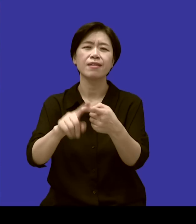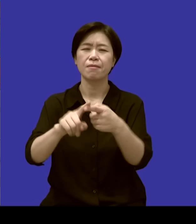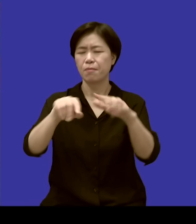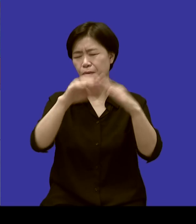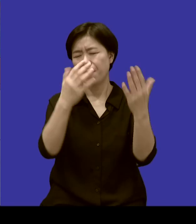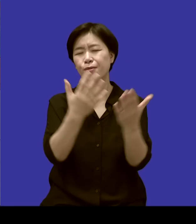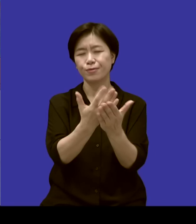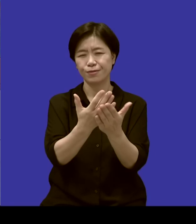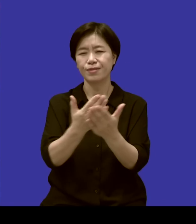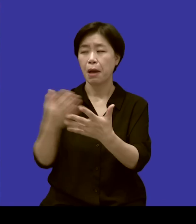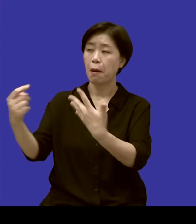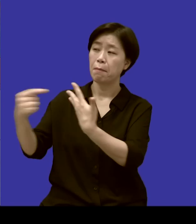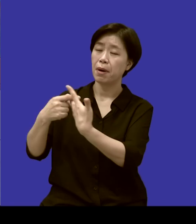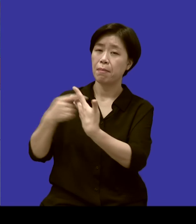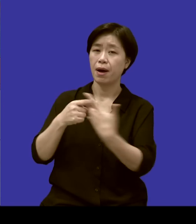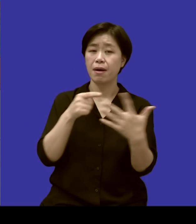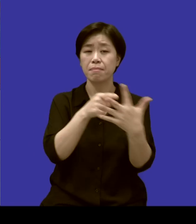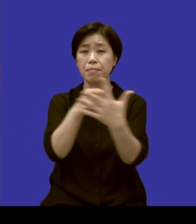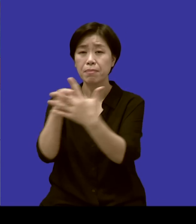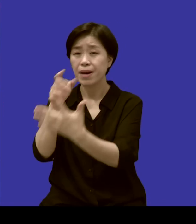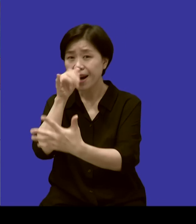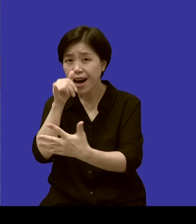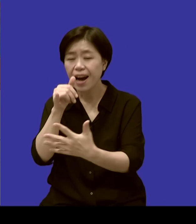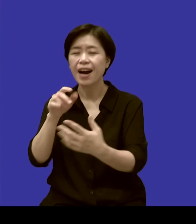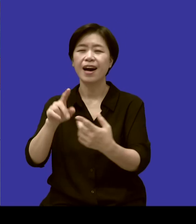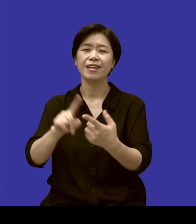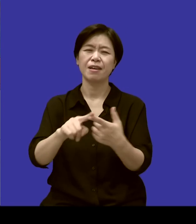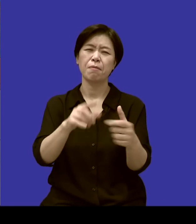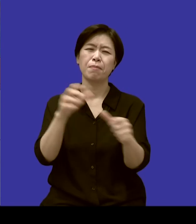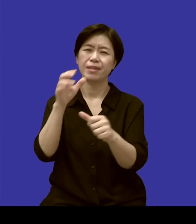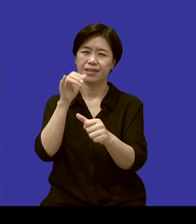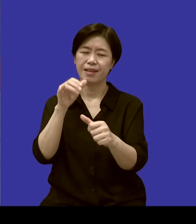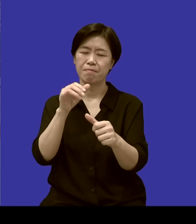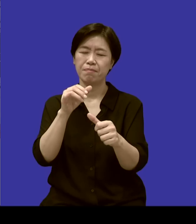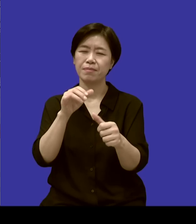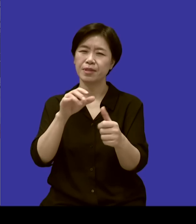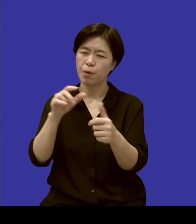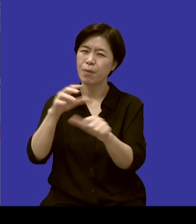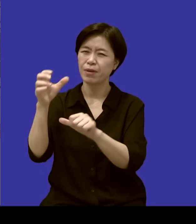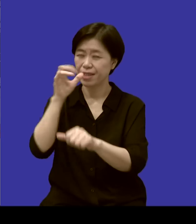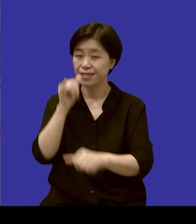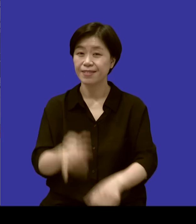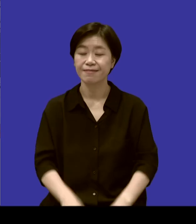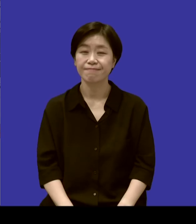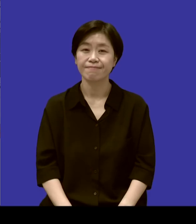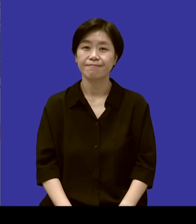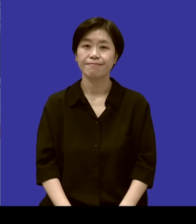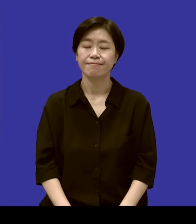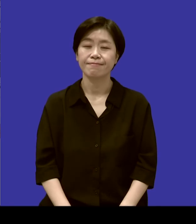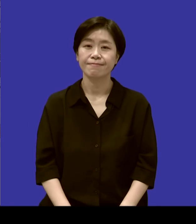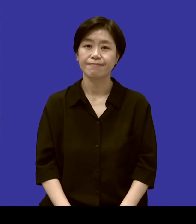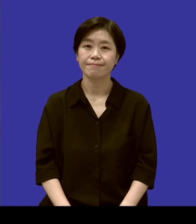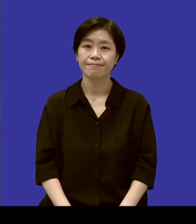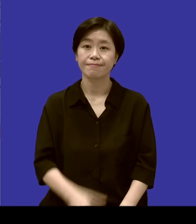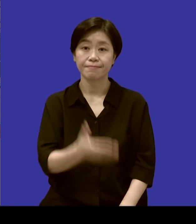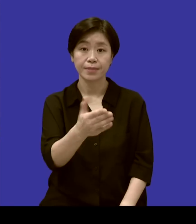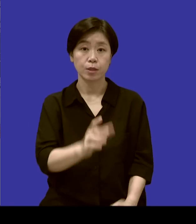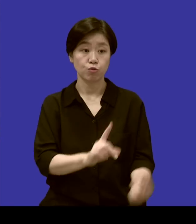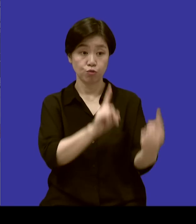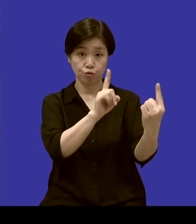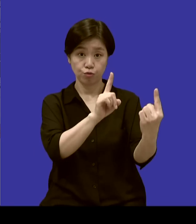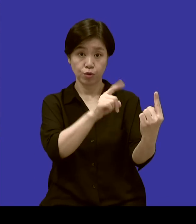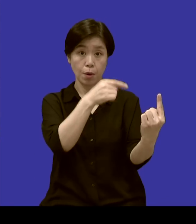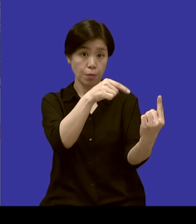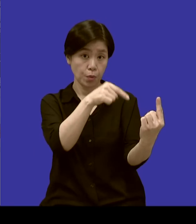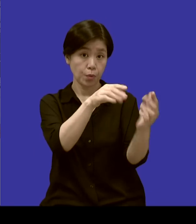네. 그래서 걱정 안 하셔도 되는데. 그럼요. 예. 그러면 아까 내가 이렇게 양육하다 보니까 내가 뭔가 이제 땅